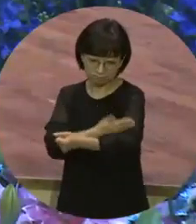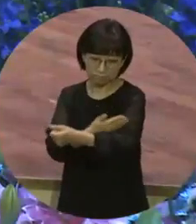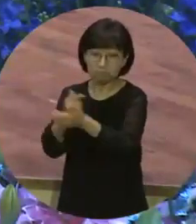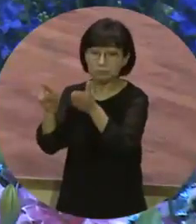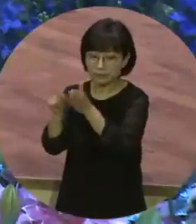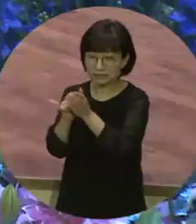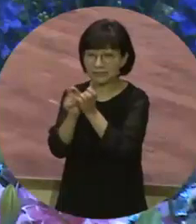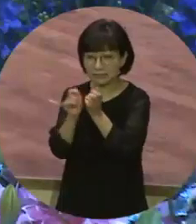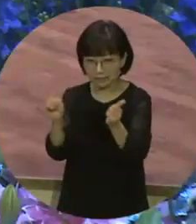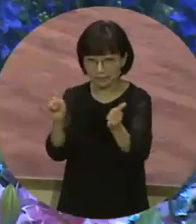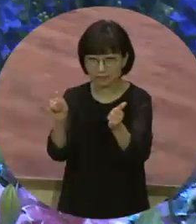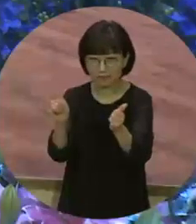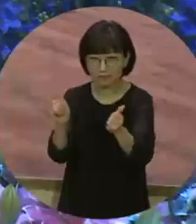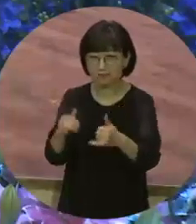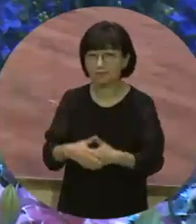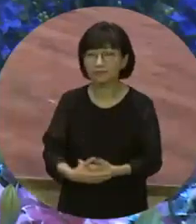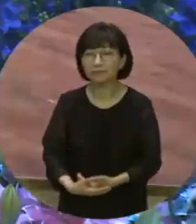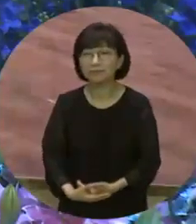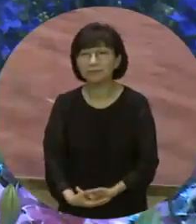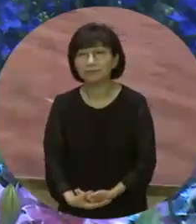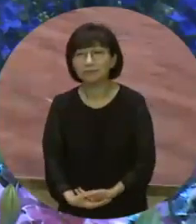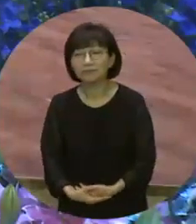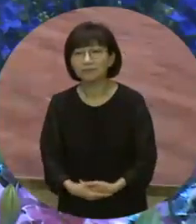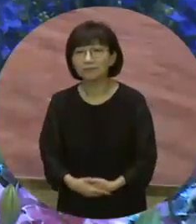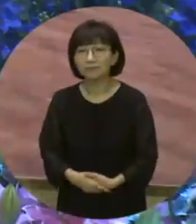막 눈에 보여요 보여.